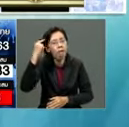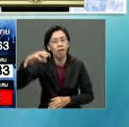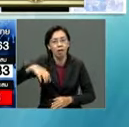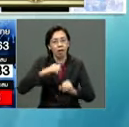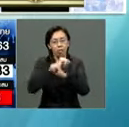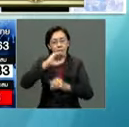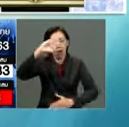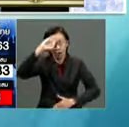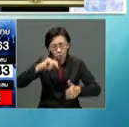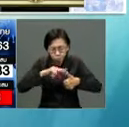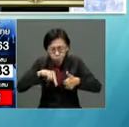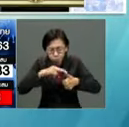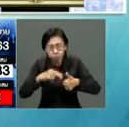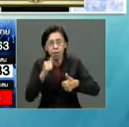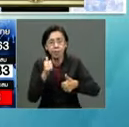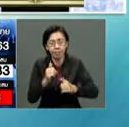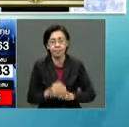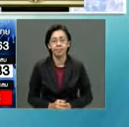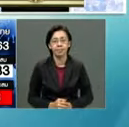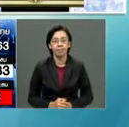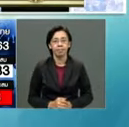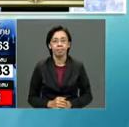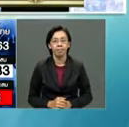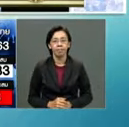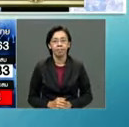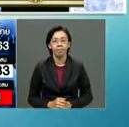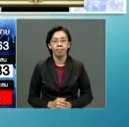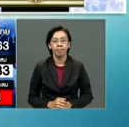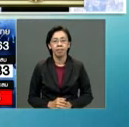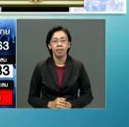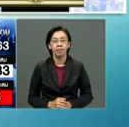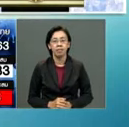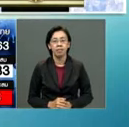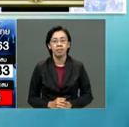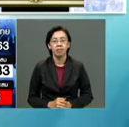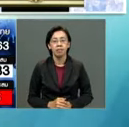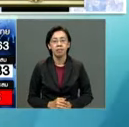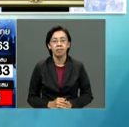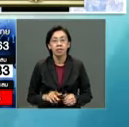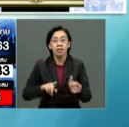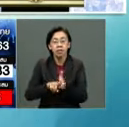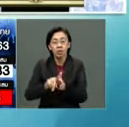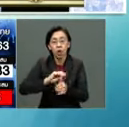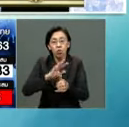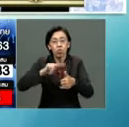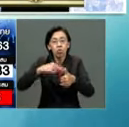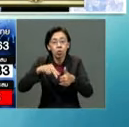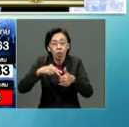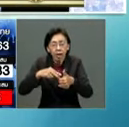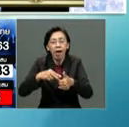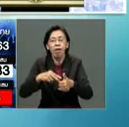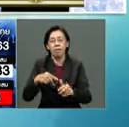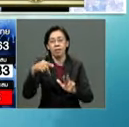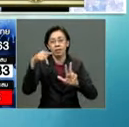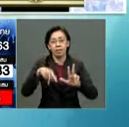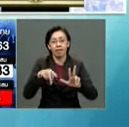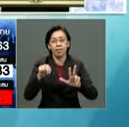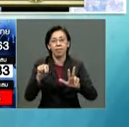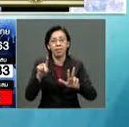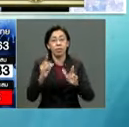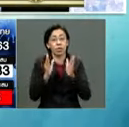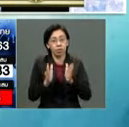ะครับไปดูการวิเคราะห์สถานการณ์นะครับการตรวจพบเชื้อนะครับทั้งหมด 3,031